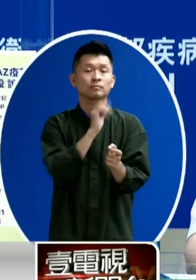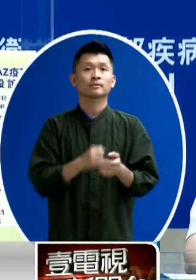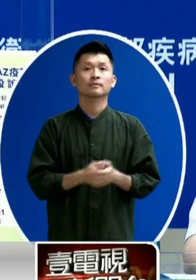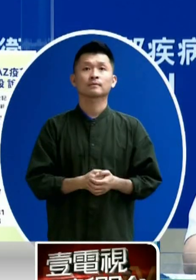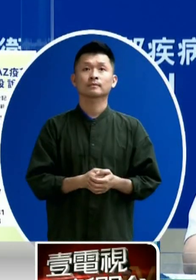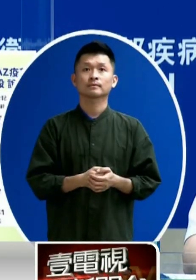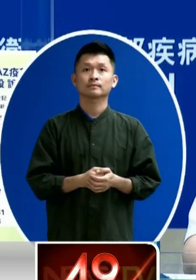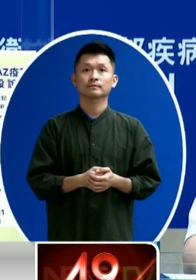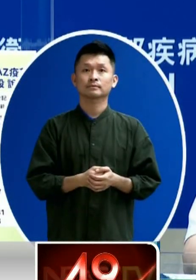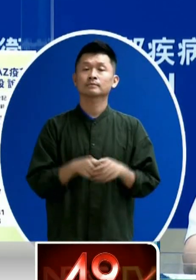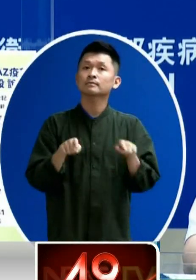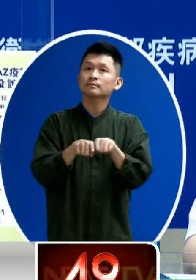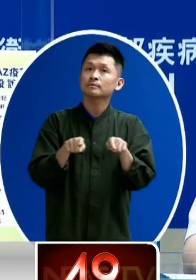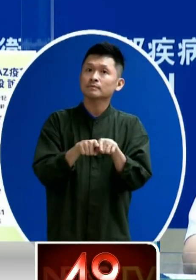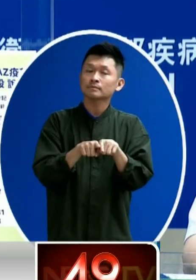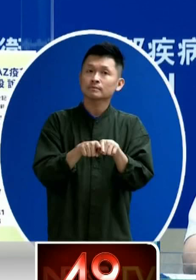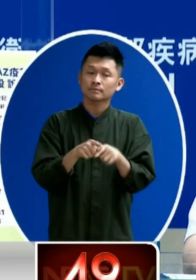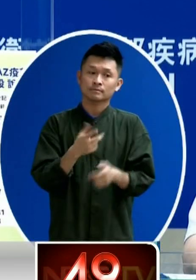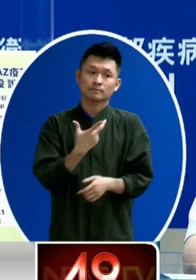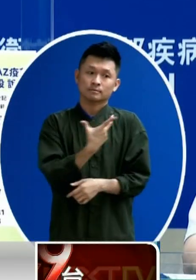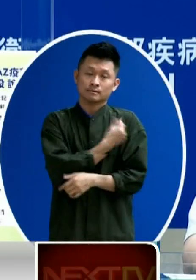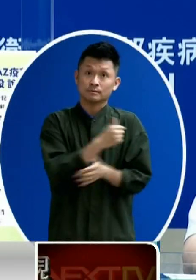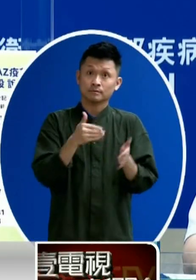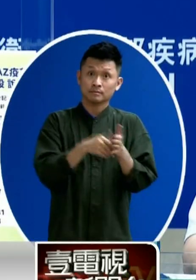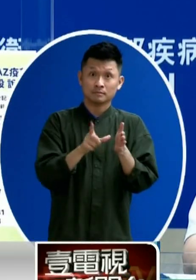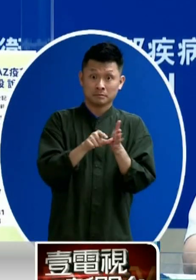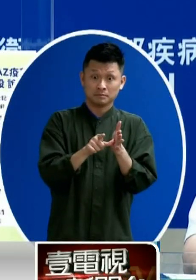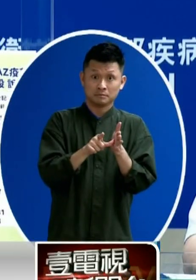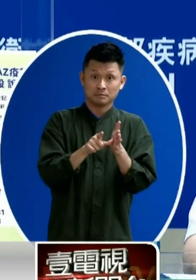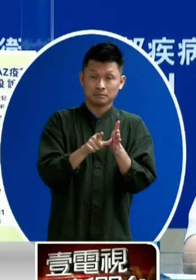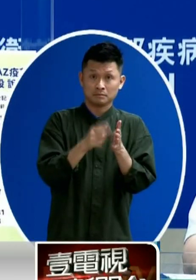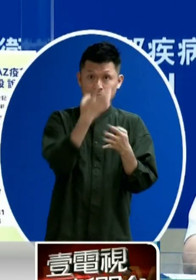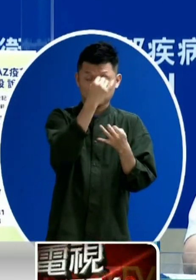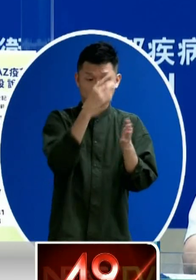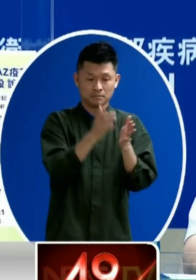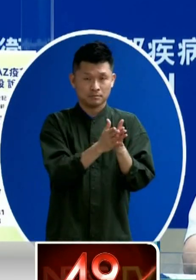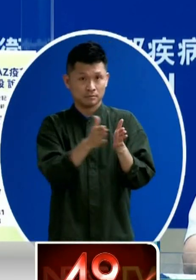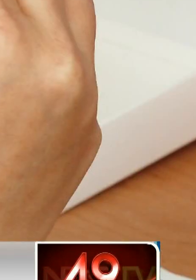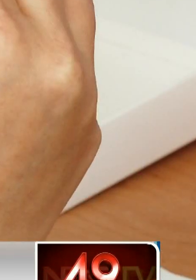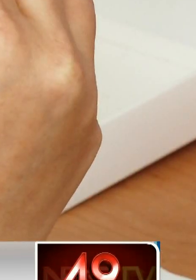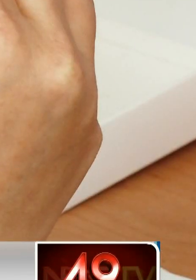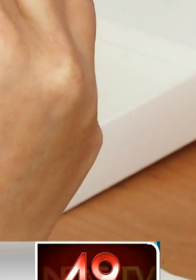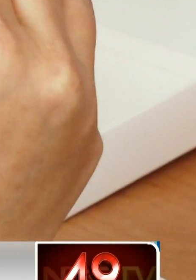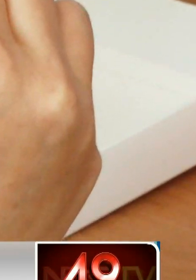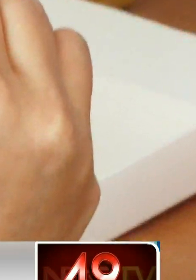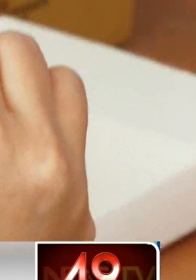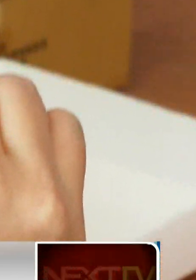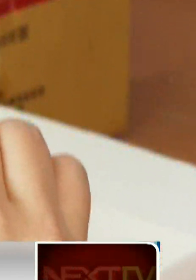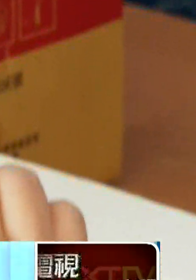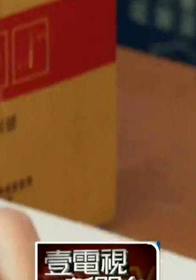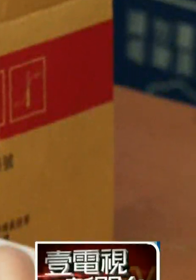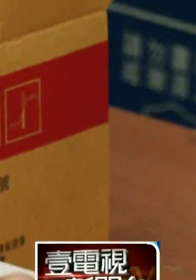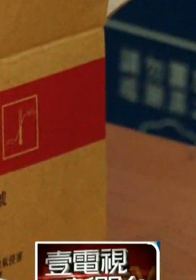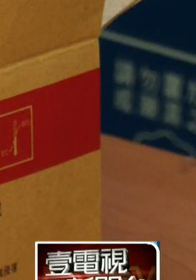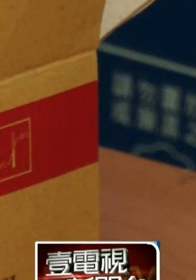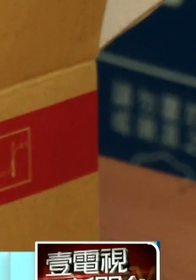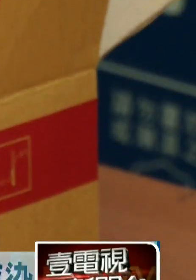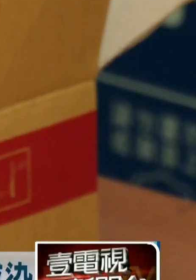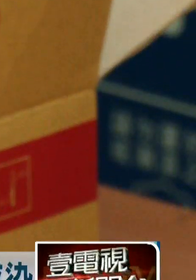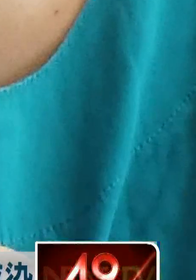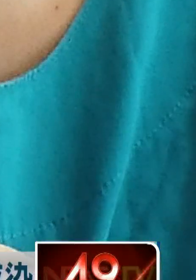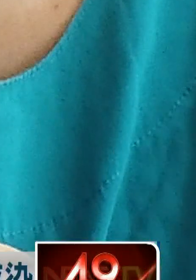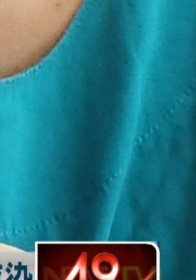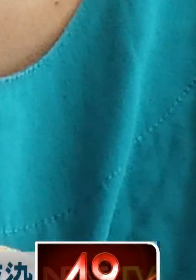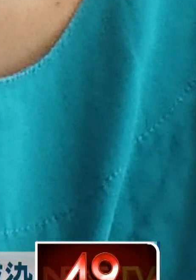的实验在做，一般都会展延。那所以当然不好，这要有一个预防。 人命关天，如果真的不小心打到过